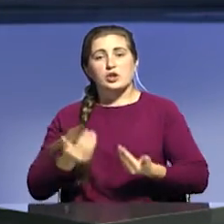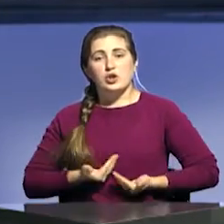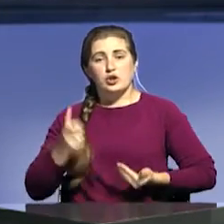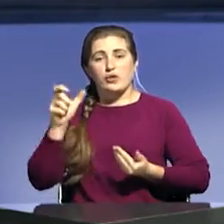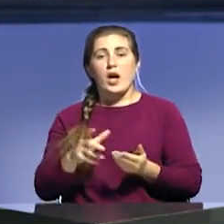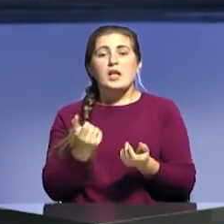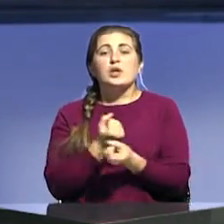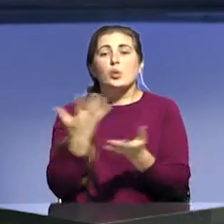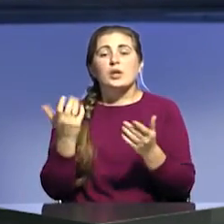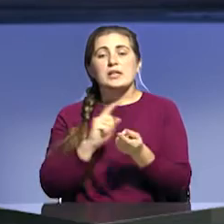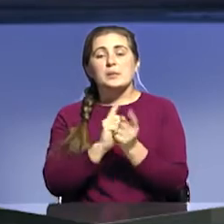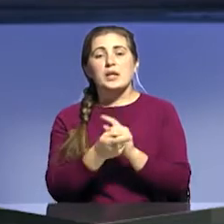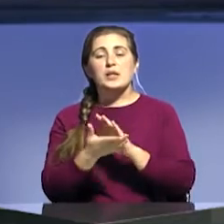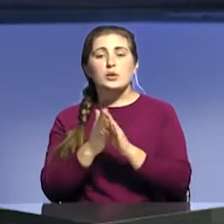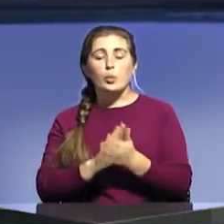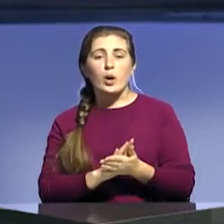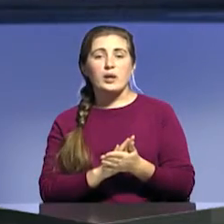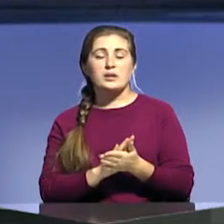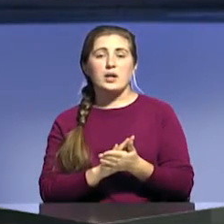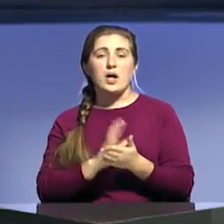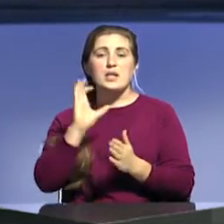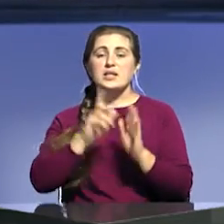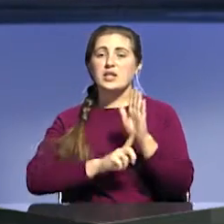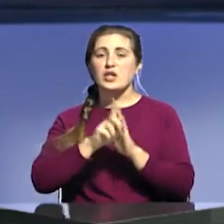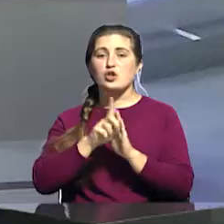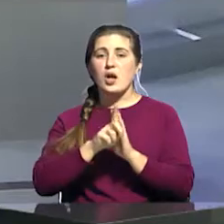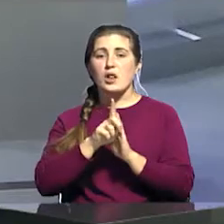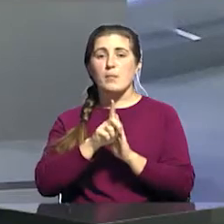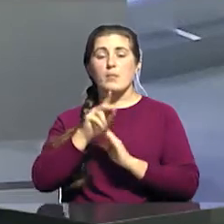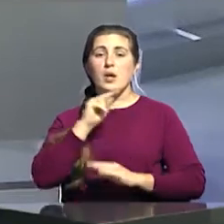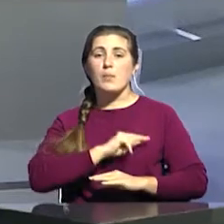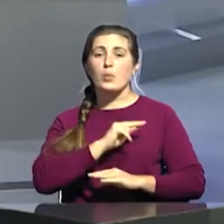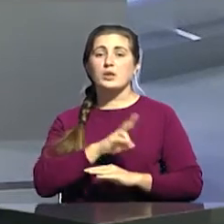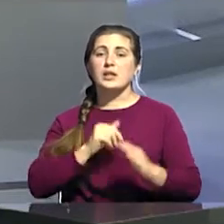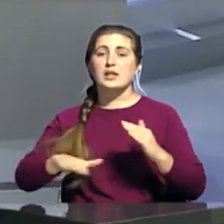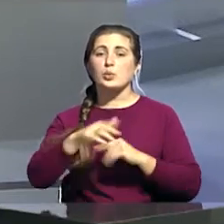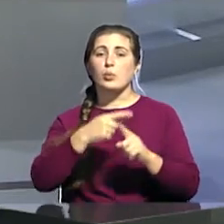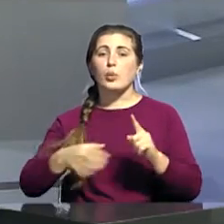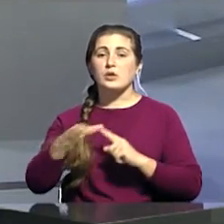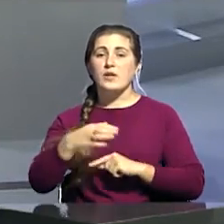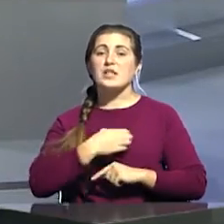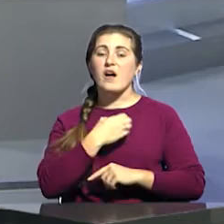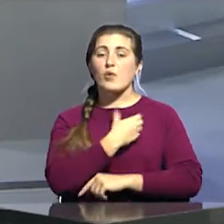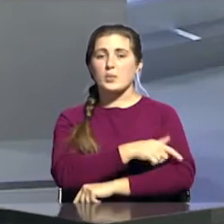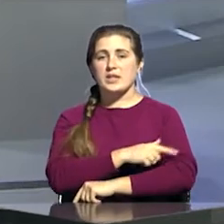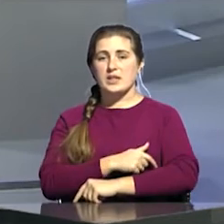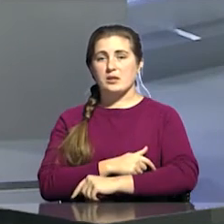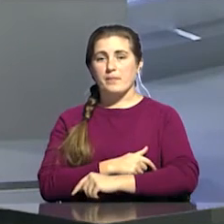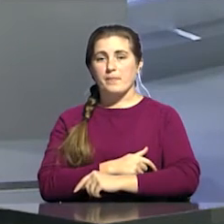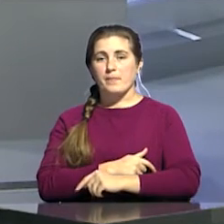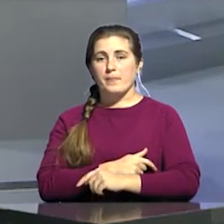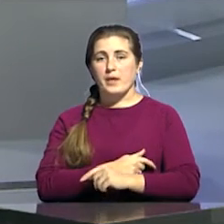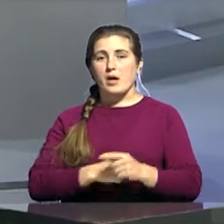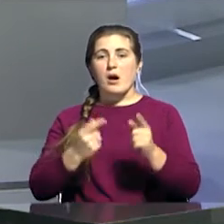насколько изменилась ситуация с началом работы на территории полуострова страховой медицины? Коренным